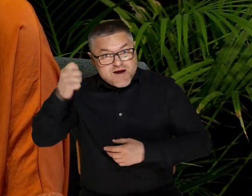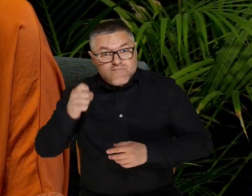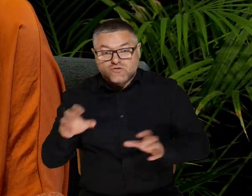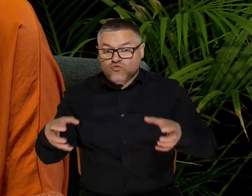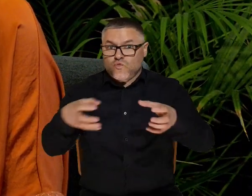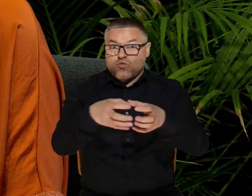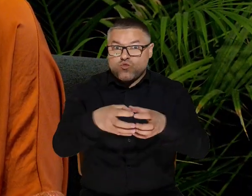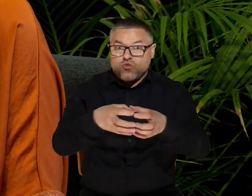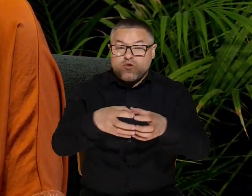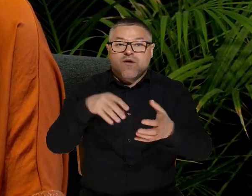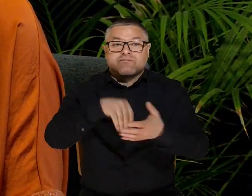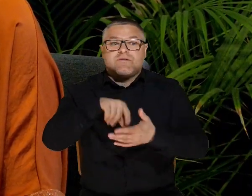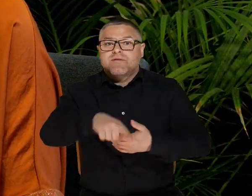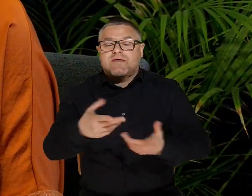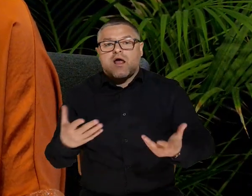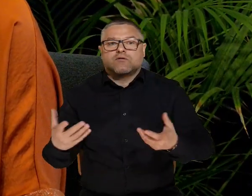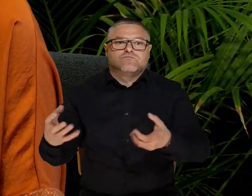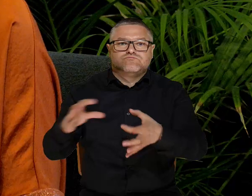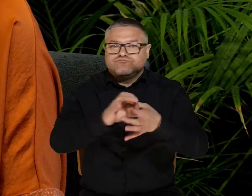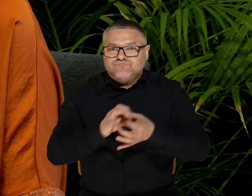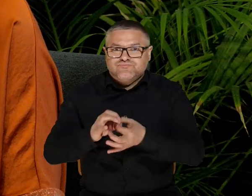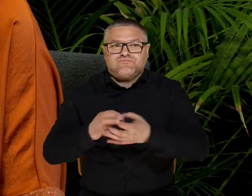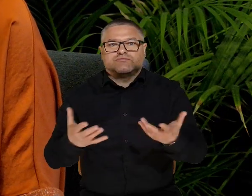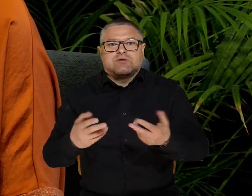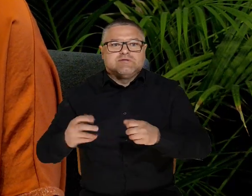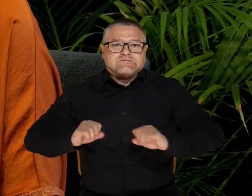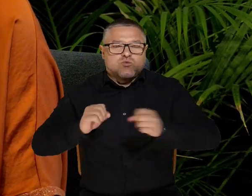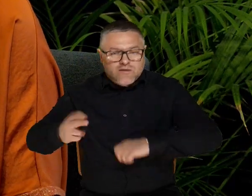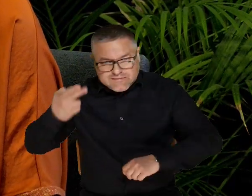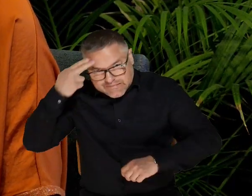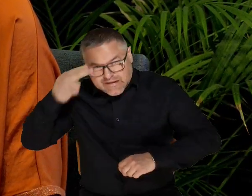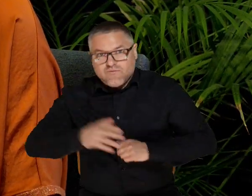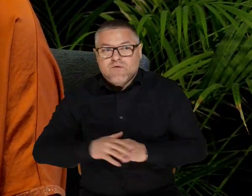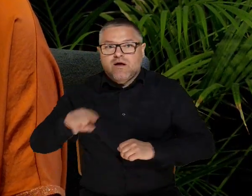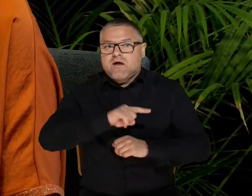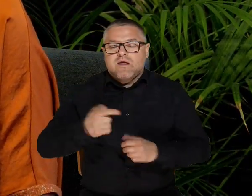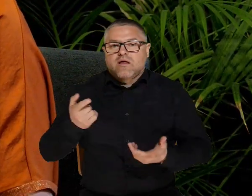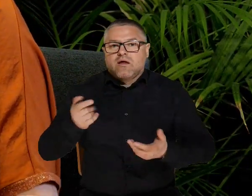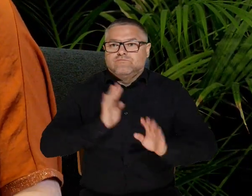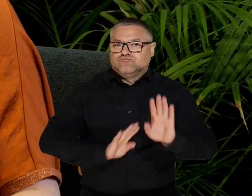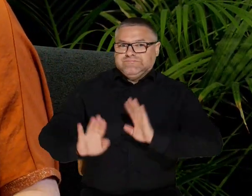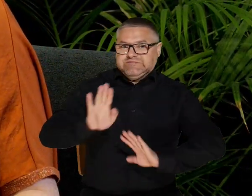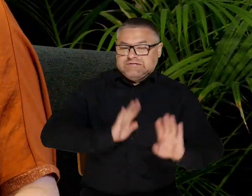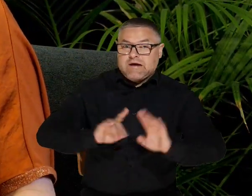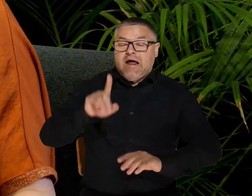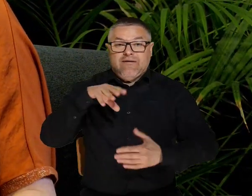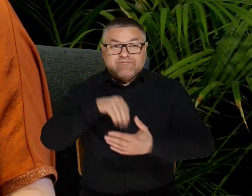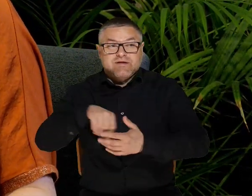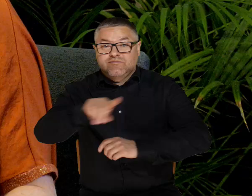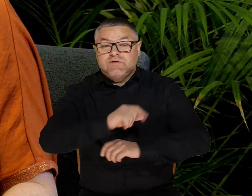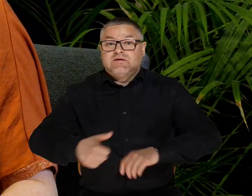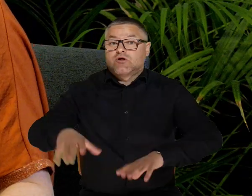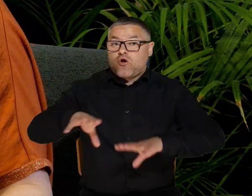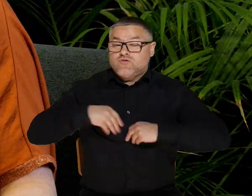zbiorową, mechanizmami pojednania, działaniem traumy i uprzedzeniami. Jest między innymi